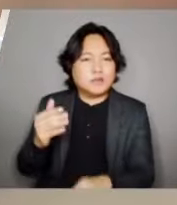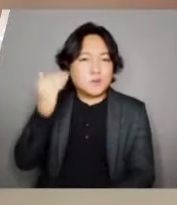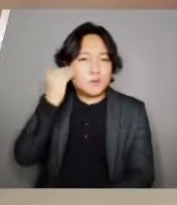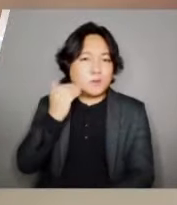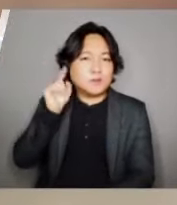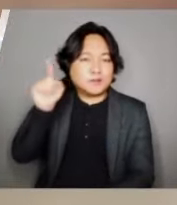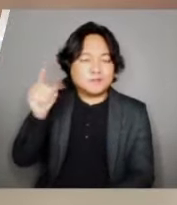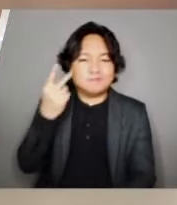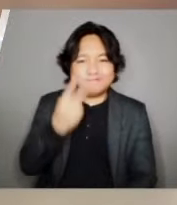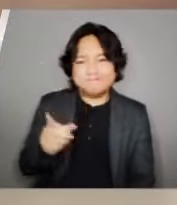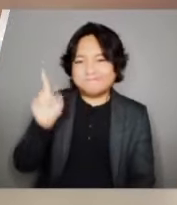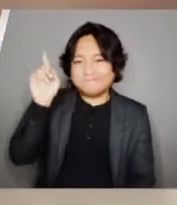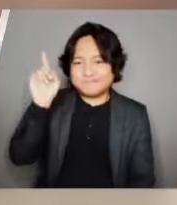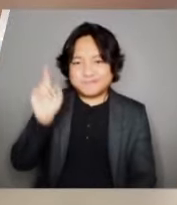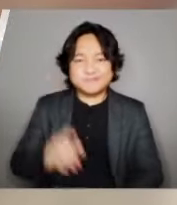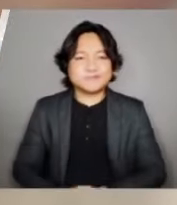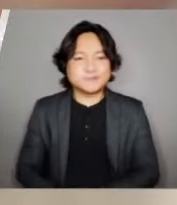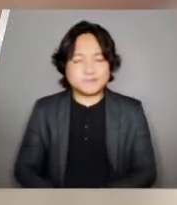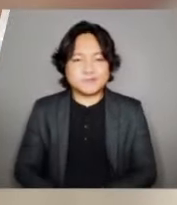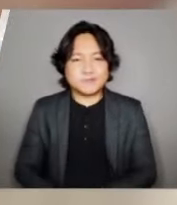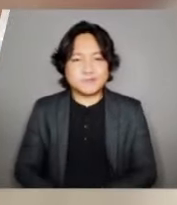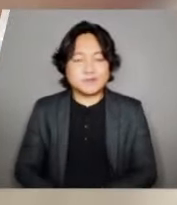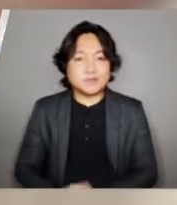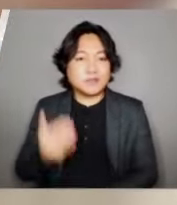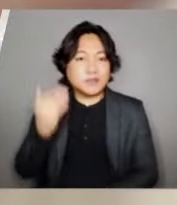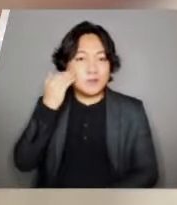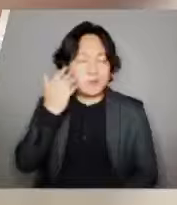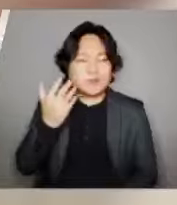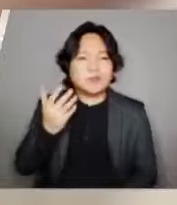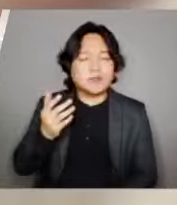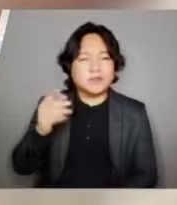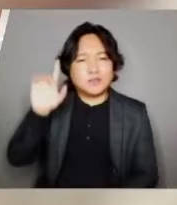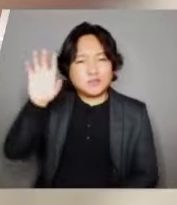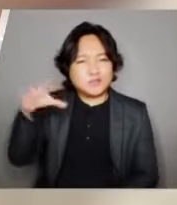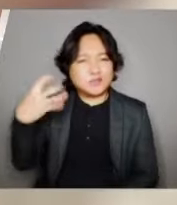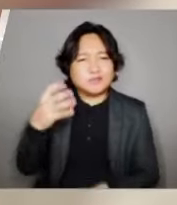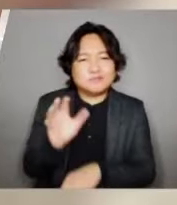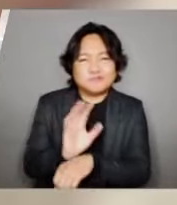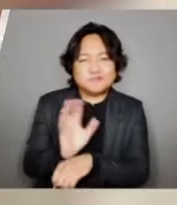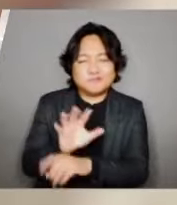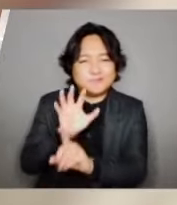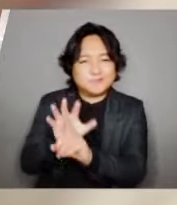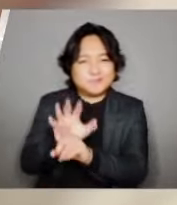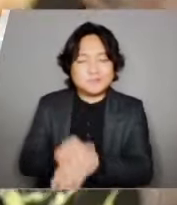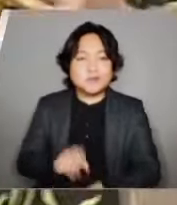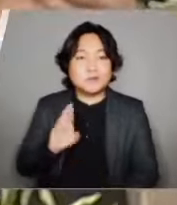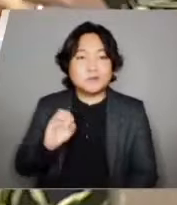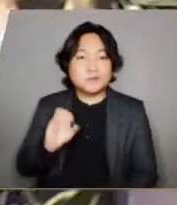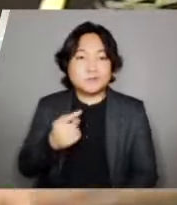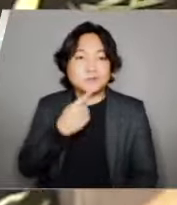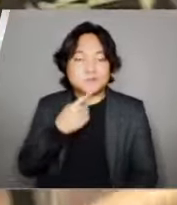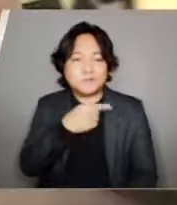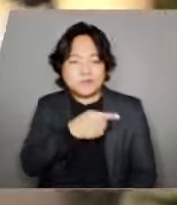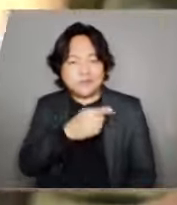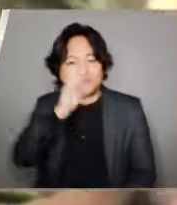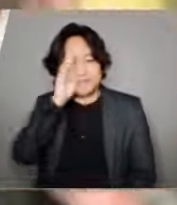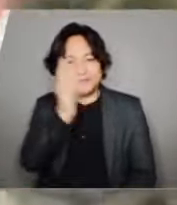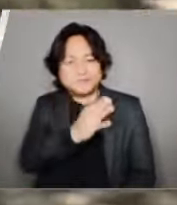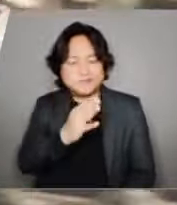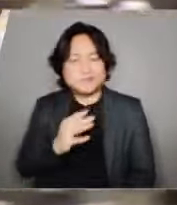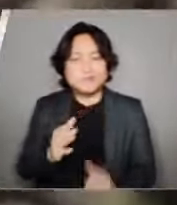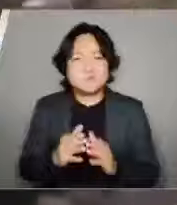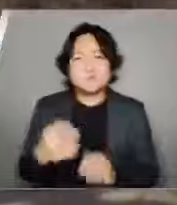Song Joong-ki na bumida sa Descendants of the Sun. Sabi tuloy ni Rocco, hello Big Boss, sabay tag kay Ding Dong